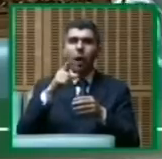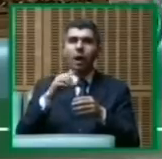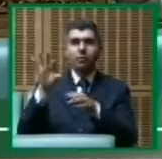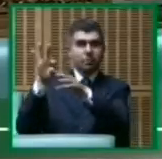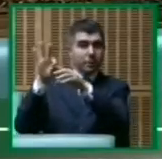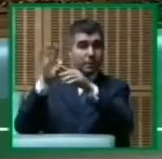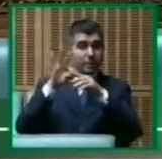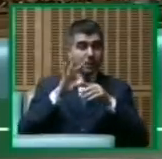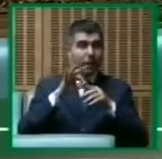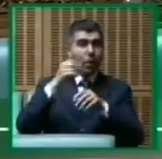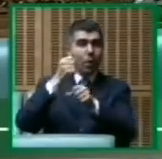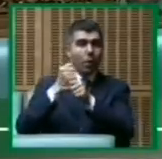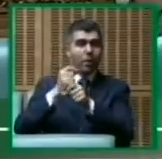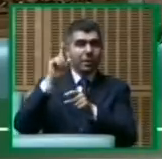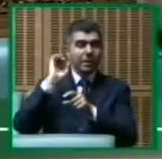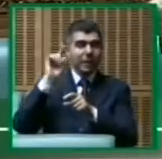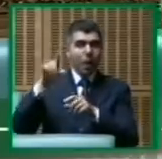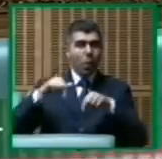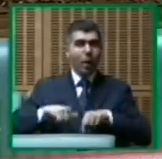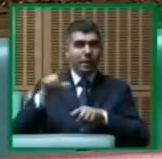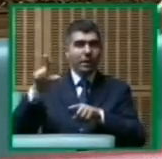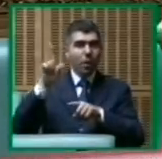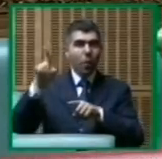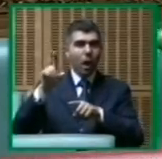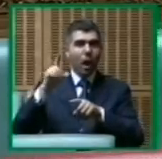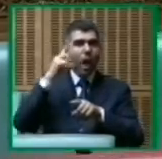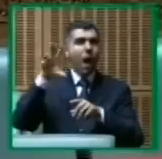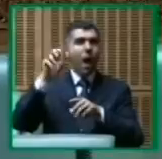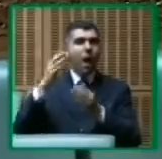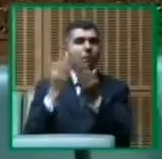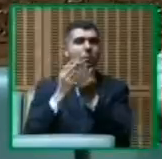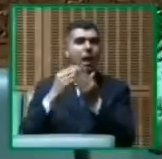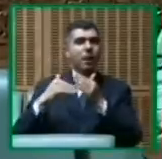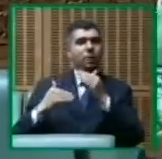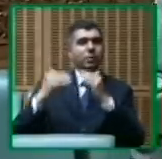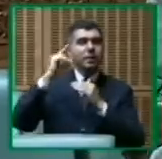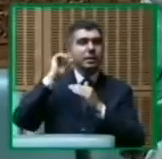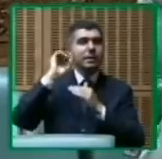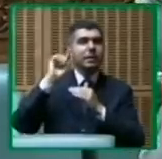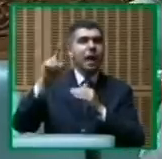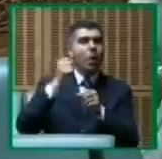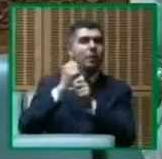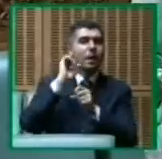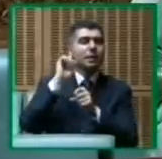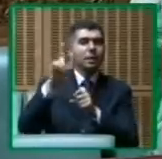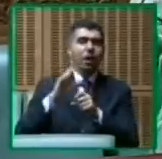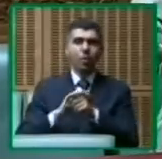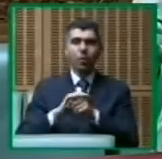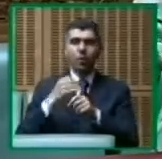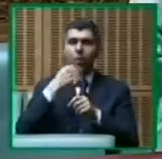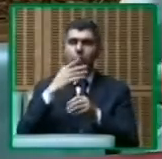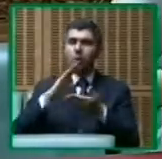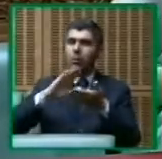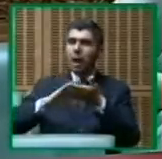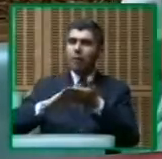وزيرة اللي هي مختصة في القطاع اللي هي فيه، وهذا كيفرح ان كيشجعنا اننا كنعرفوا ان الموضوع غادي يكون